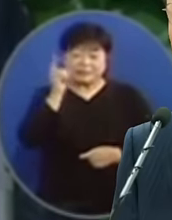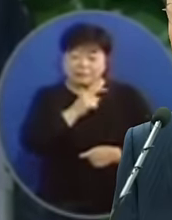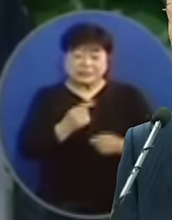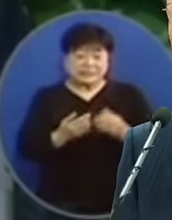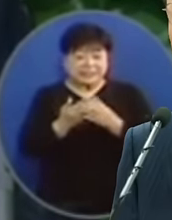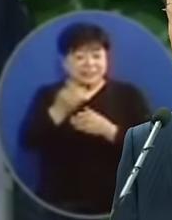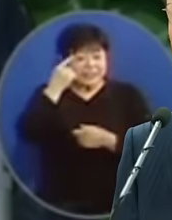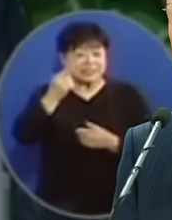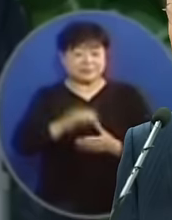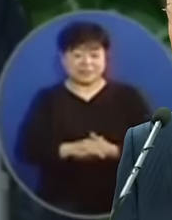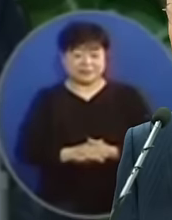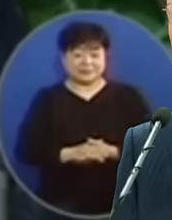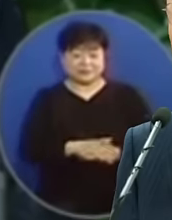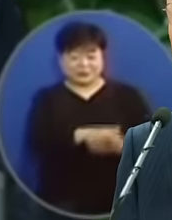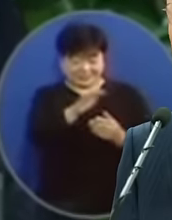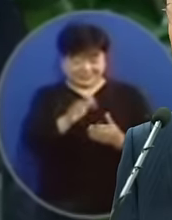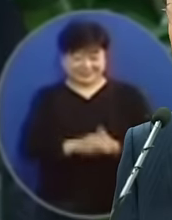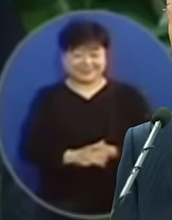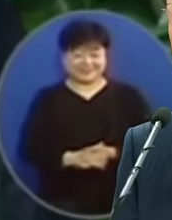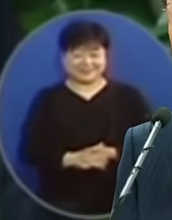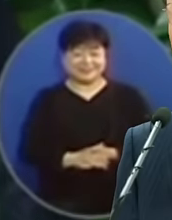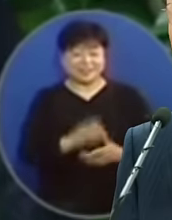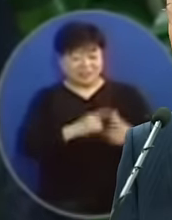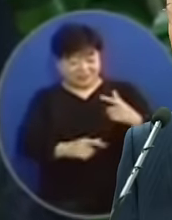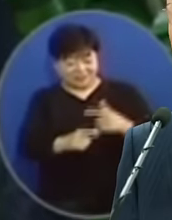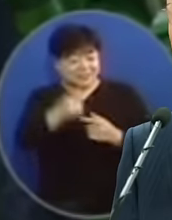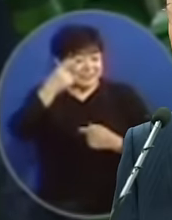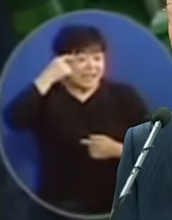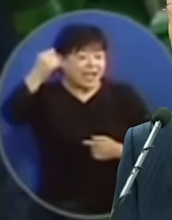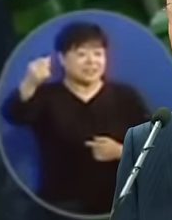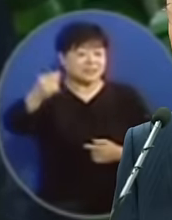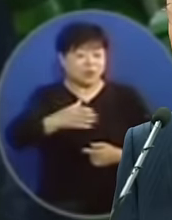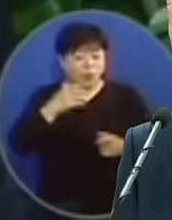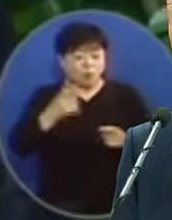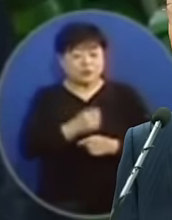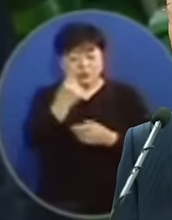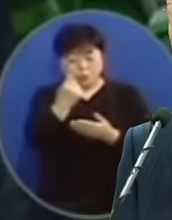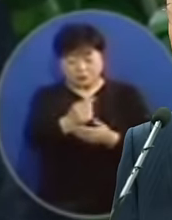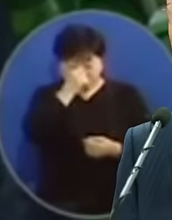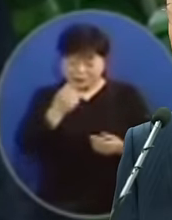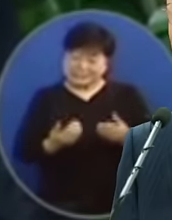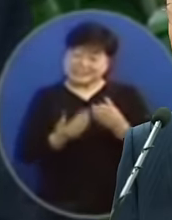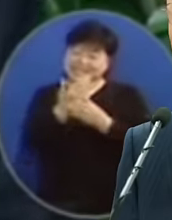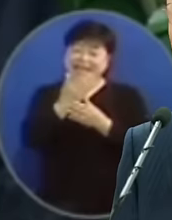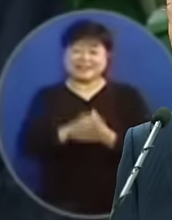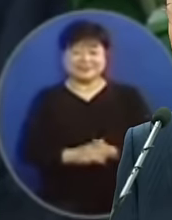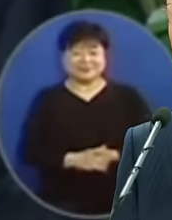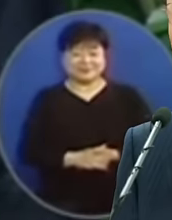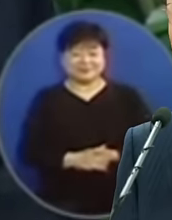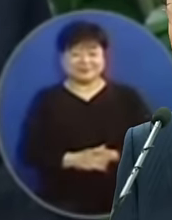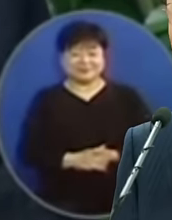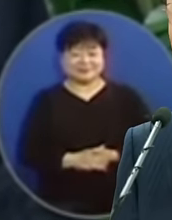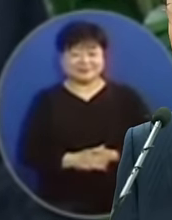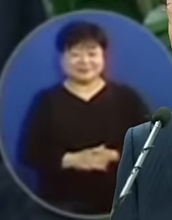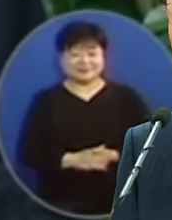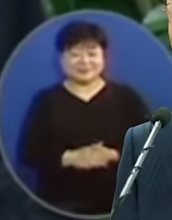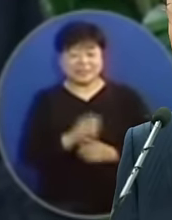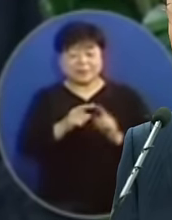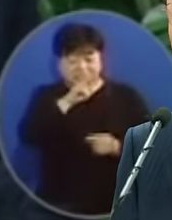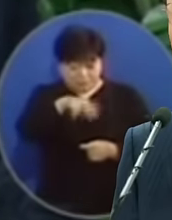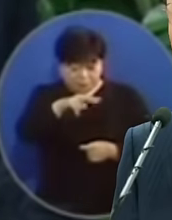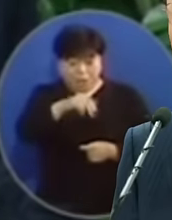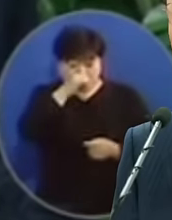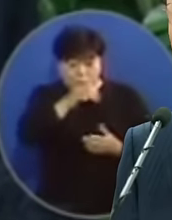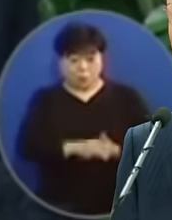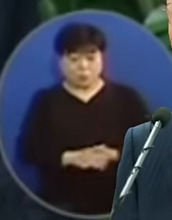일이 생겼다고 생각하는데 우리는 플러스 생각으로 원수가 오면 좋은 일도 생겨온다. 성경에 그렇게 있으니까 내가 한